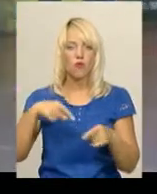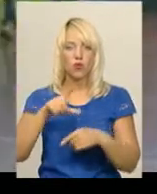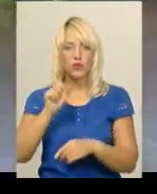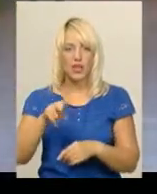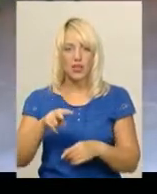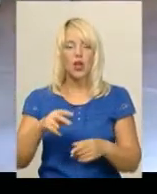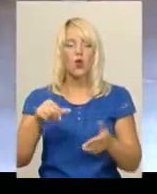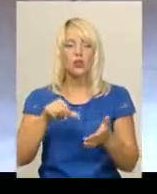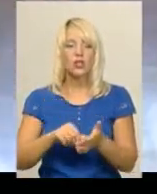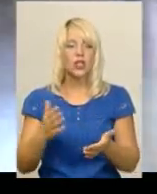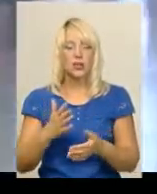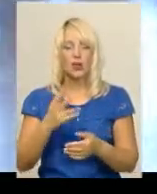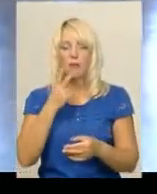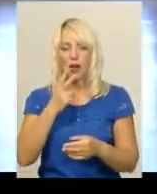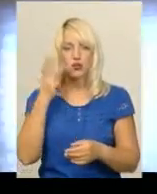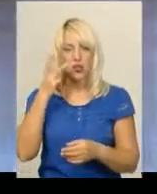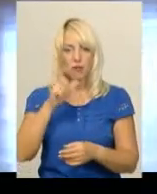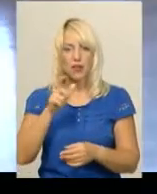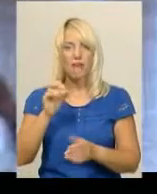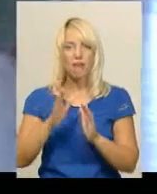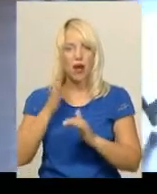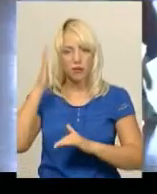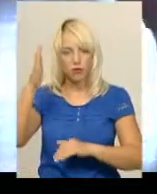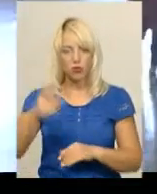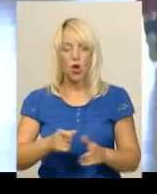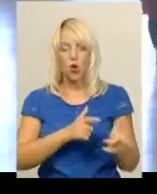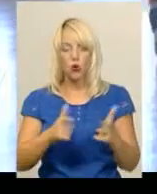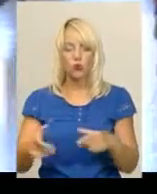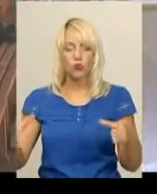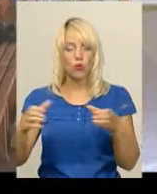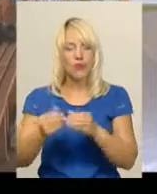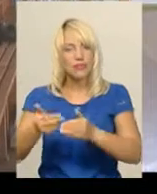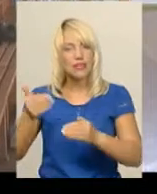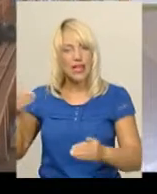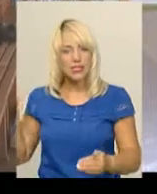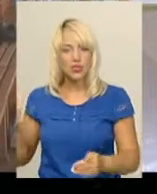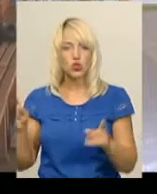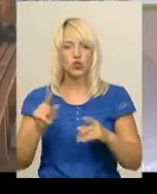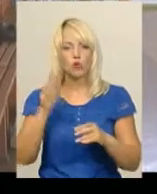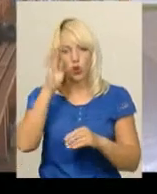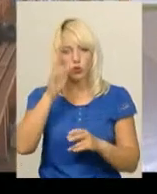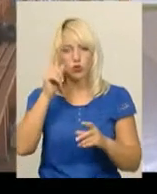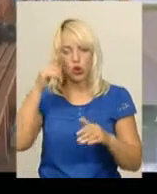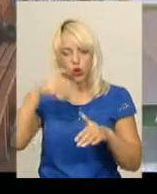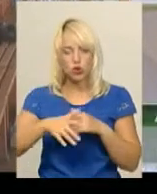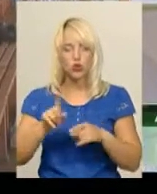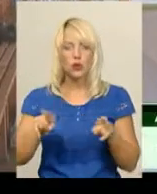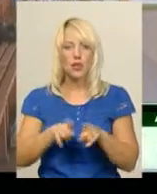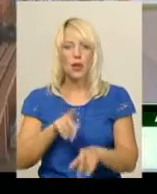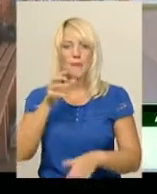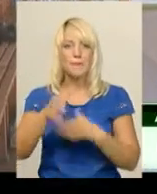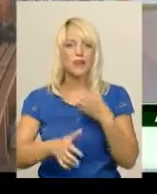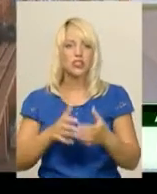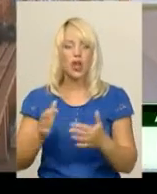хмельничан бачать у майбутньому. «Готуємо команду вже заздалегідь до цього, щоб хлопці розуміли, що таке міжнародні матчі, щоб вони мали